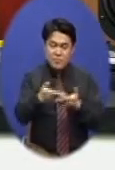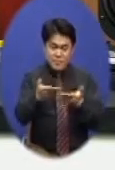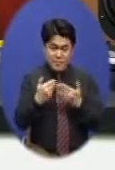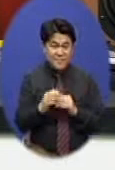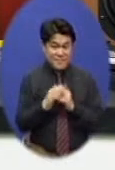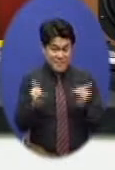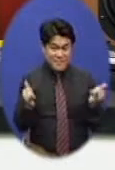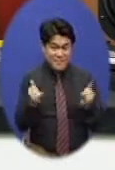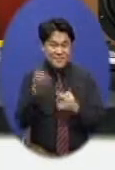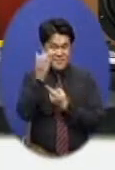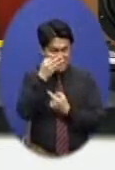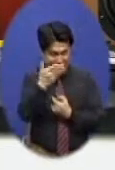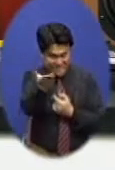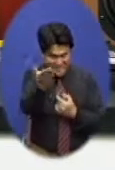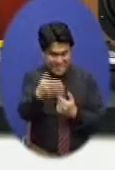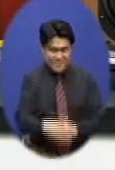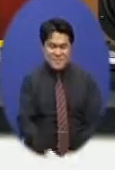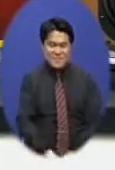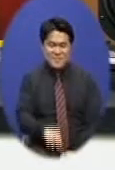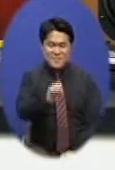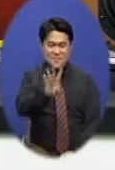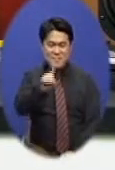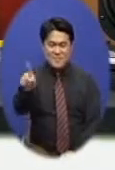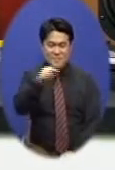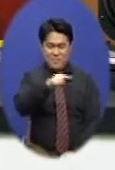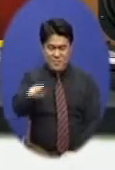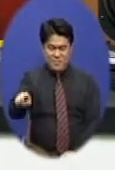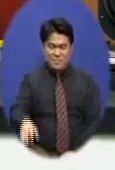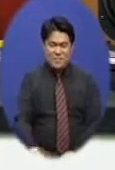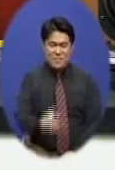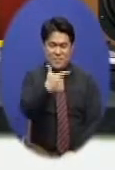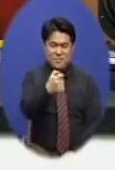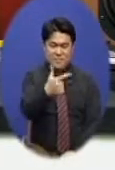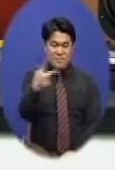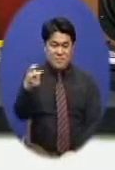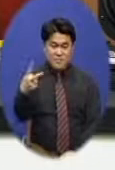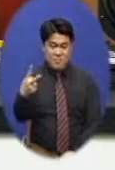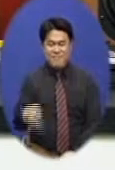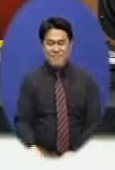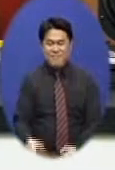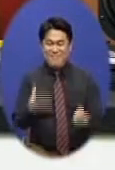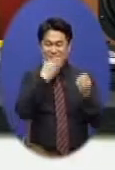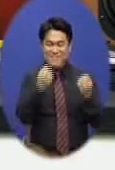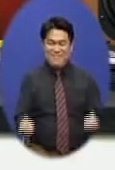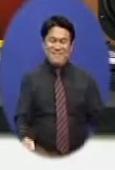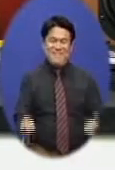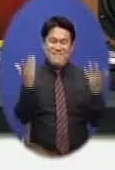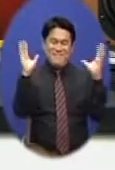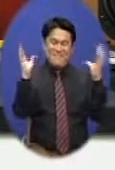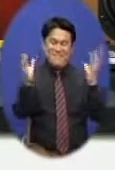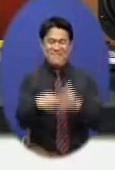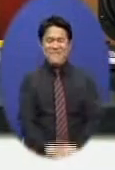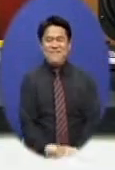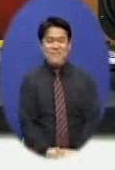분도 계속해서 발표해드리도록 네. 하겠습니다. 041로 시작됩니다. 6622 축하드립니다. 축하드립니다.